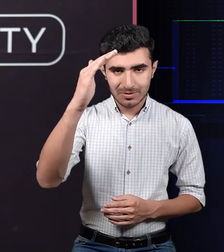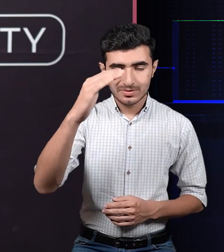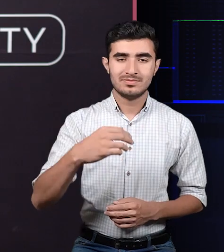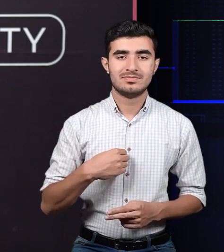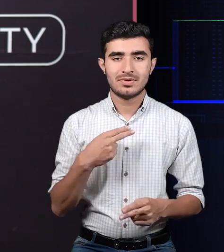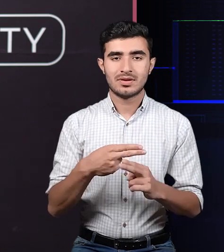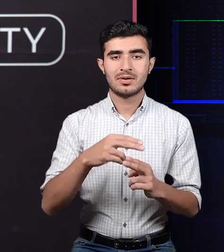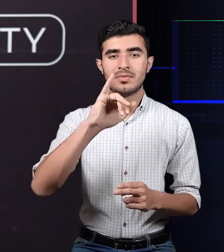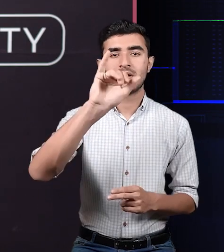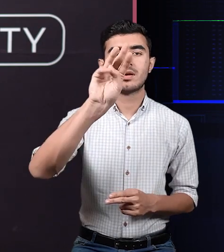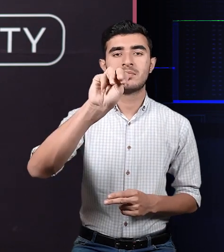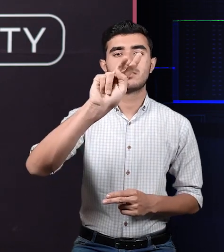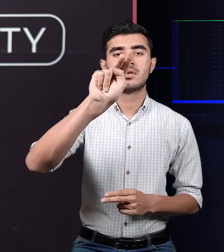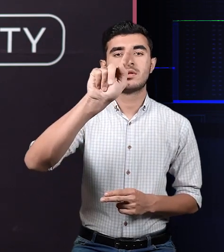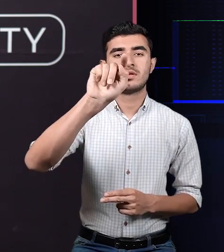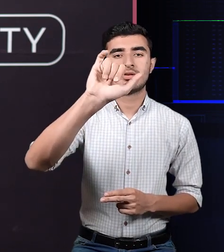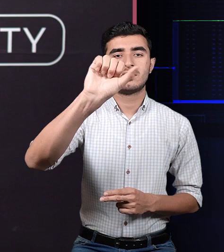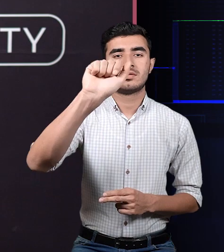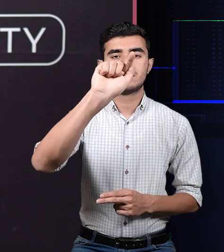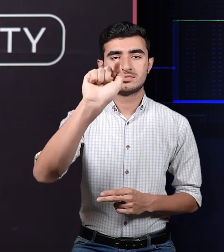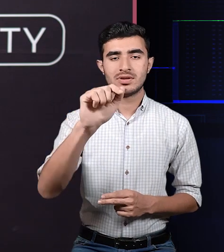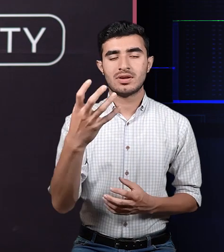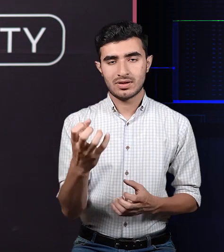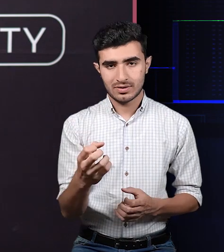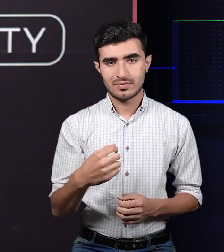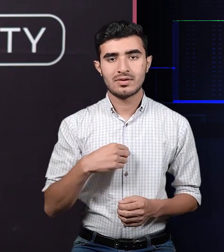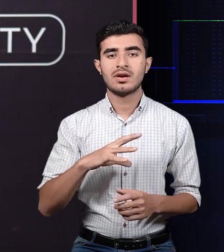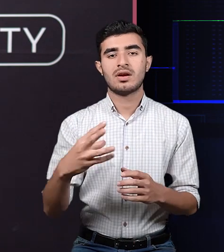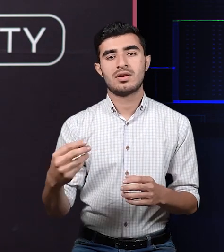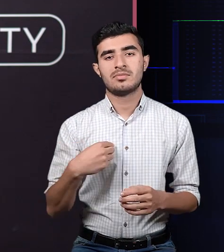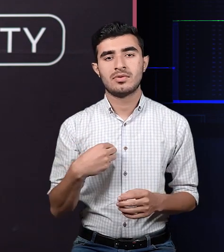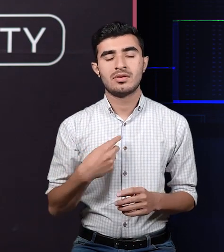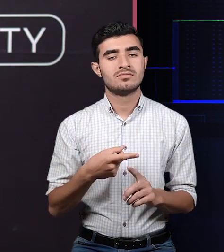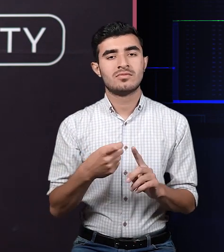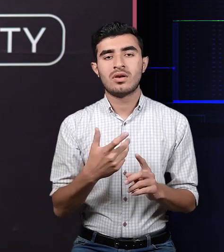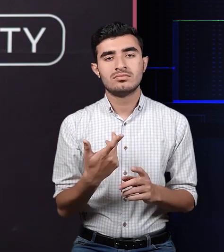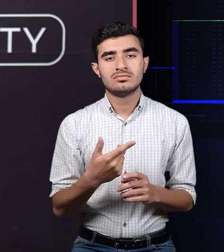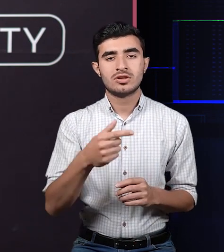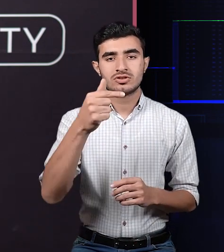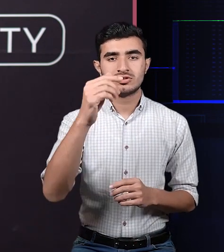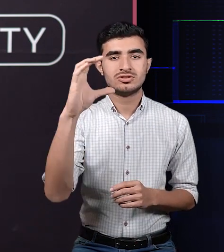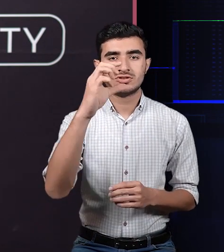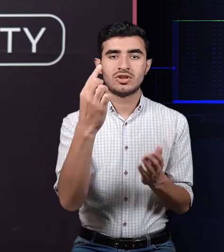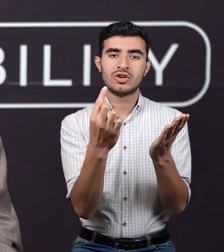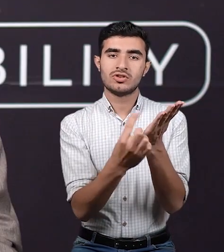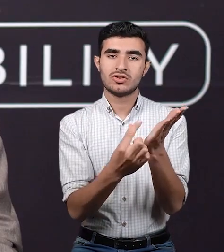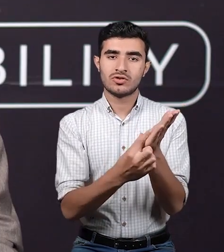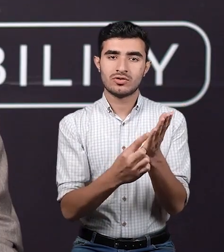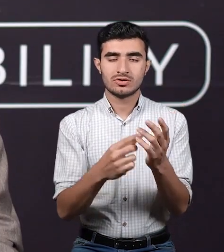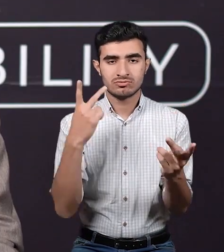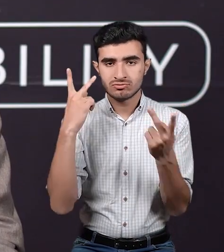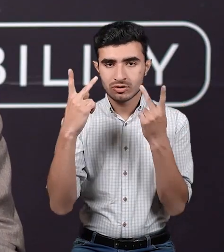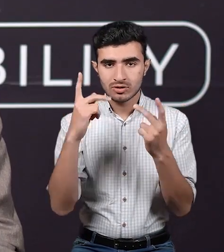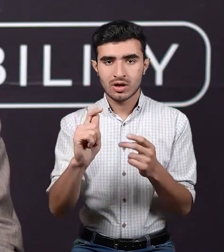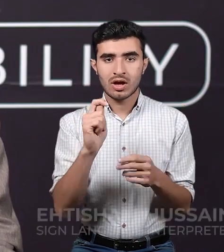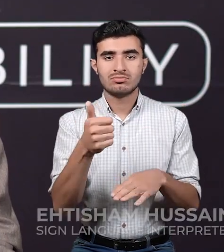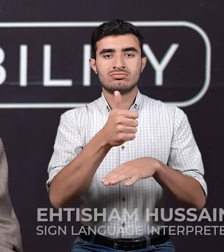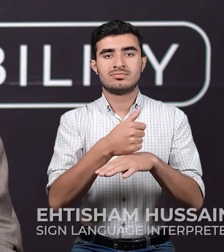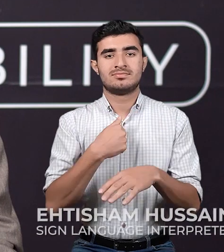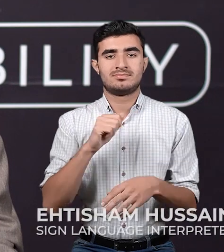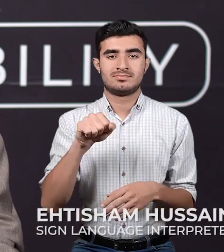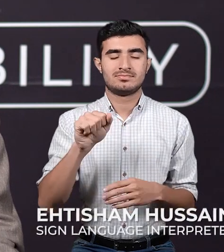السلام علیکم، میرا نام امتیاز عبداللہ ہے اور میرا تعلق ڈی سی یو یونیورسٹی کی وزٹنگ فیکلٹی سے